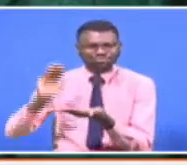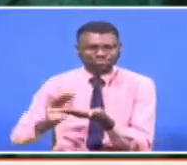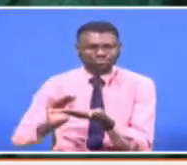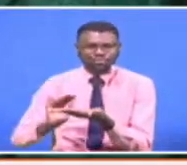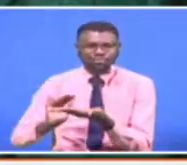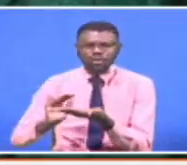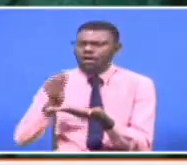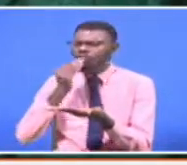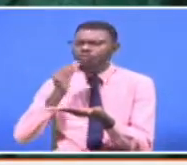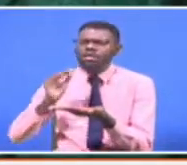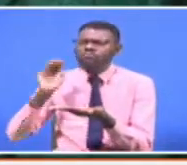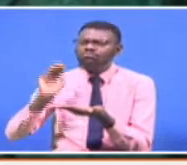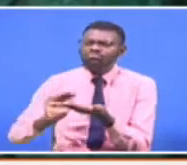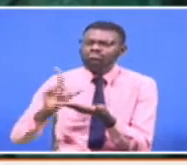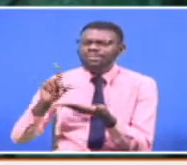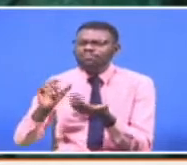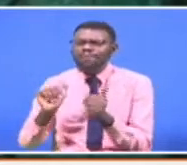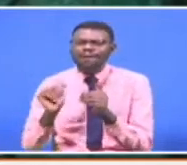kupunguza gharama ya chakula